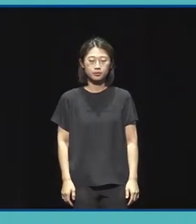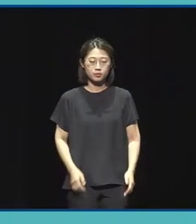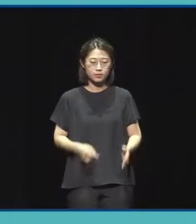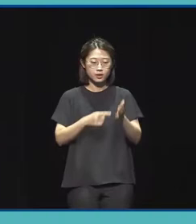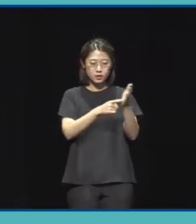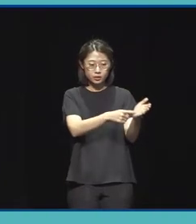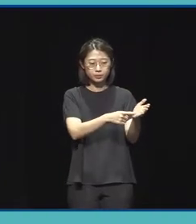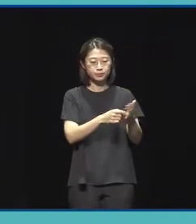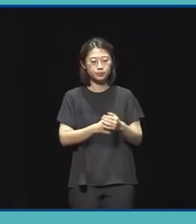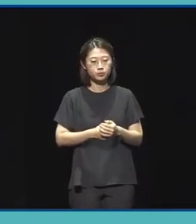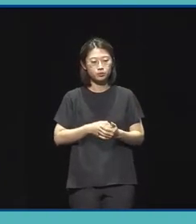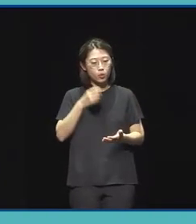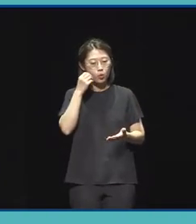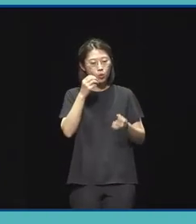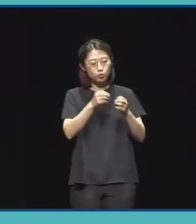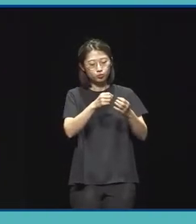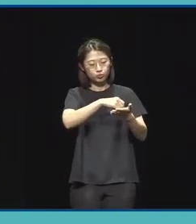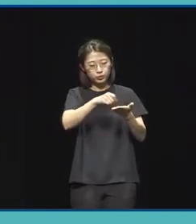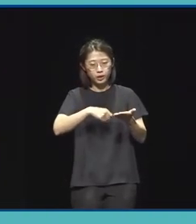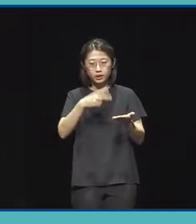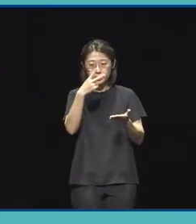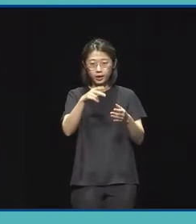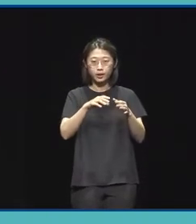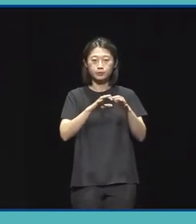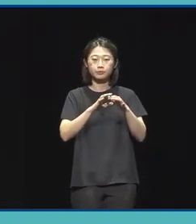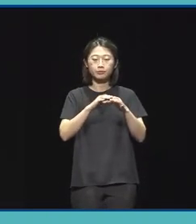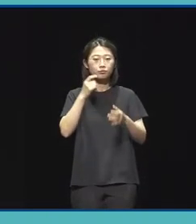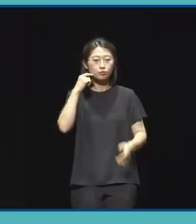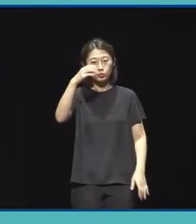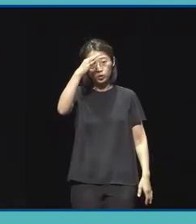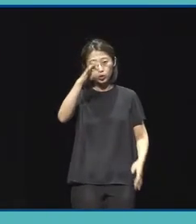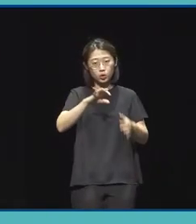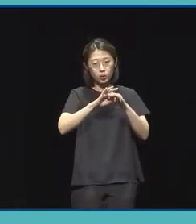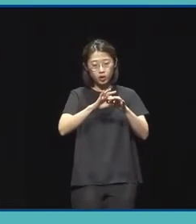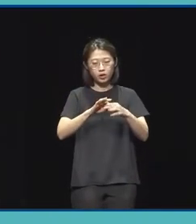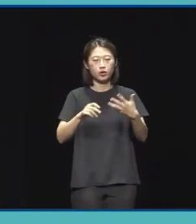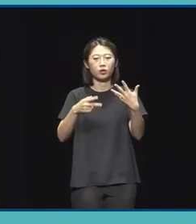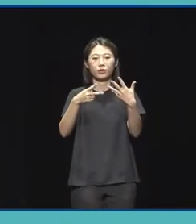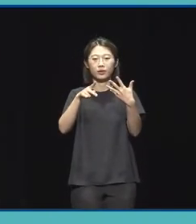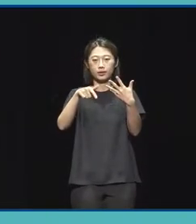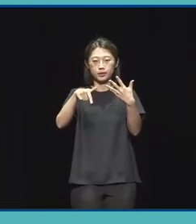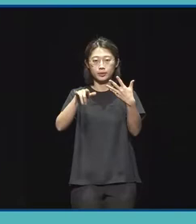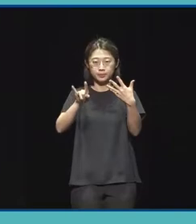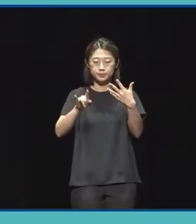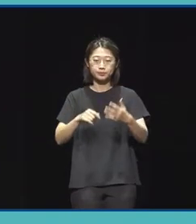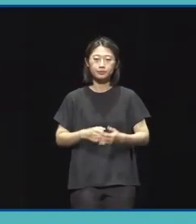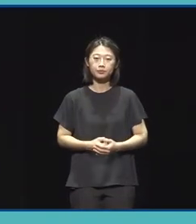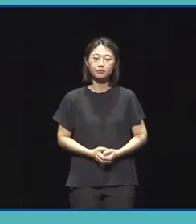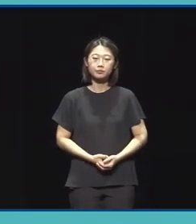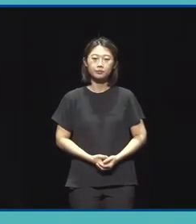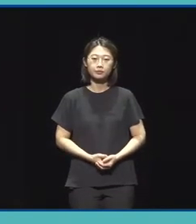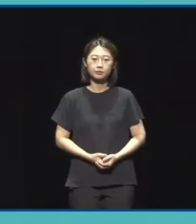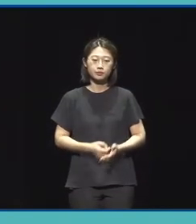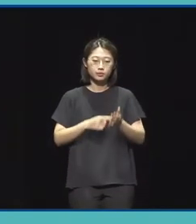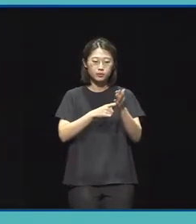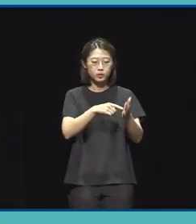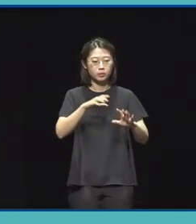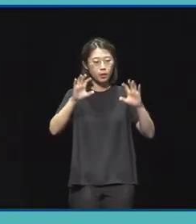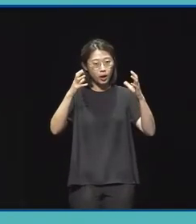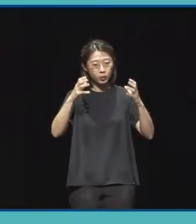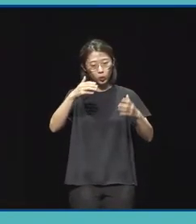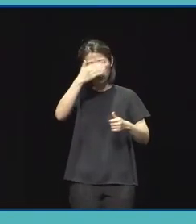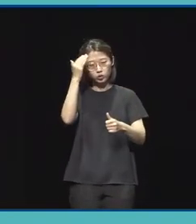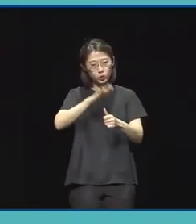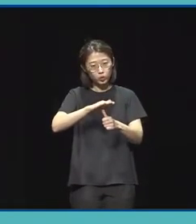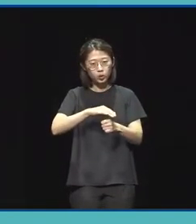신청 분야는 문학 시각예술 등 8개 예술 전 분야가 되겠구요 그 다음에 신청 유형은 저희가 아동